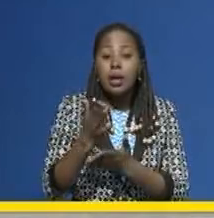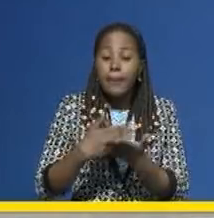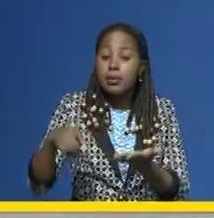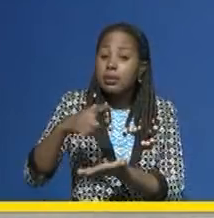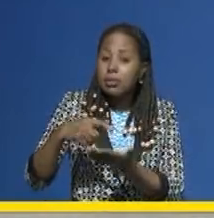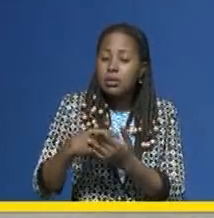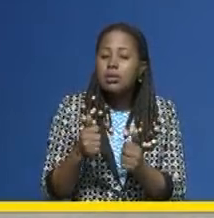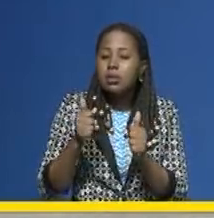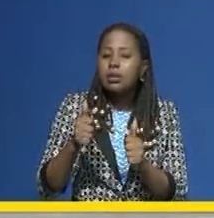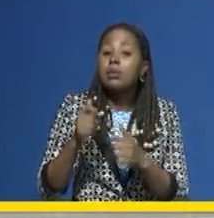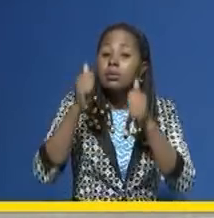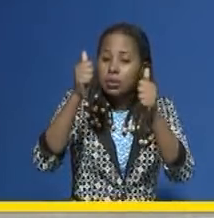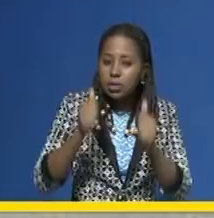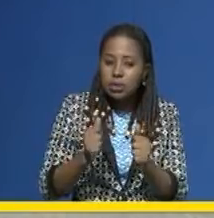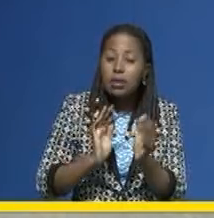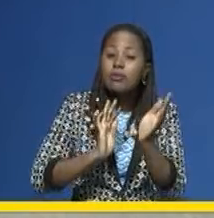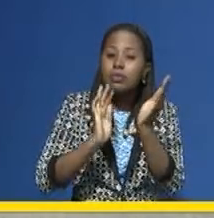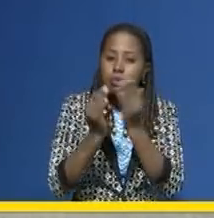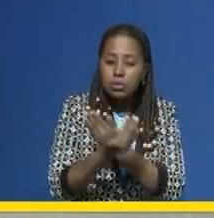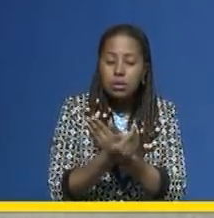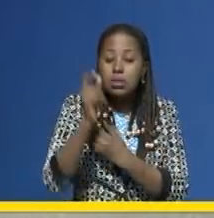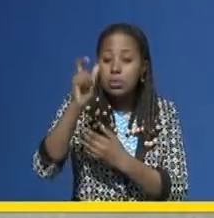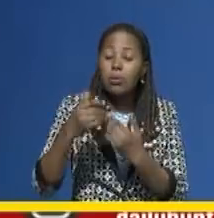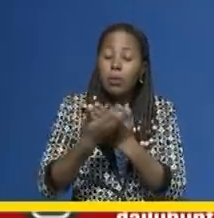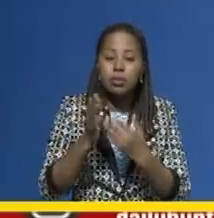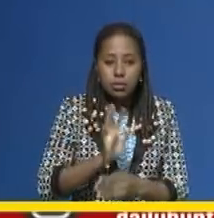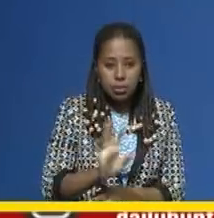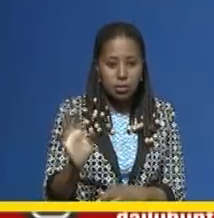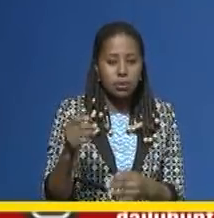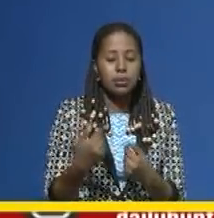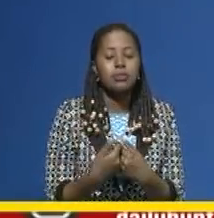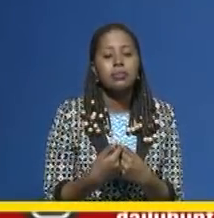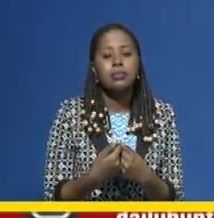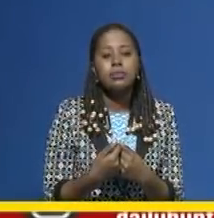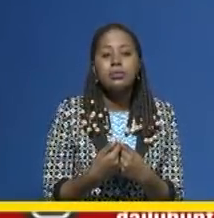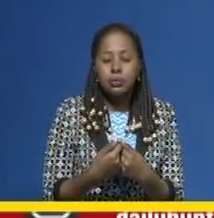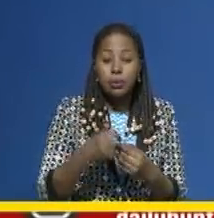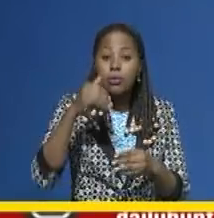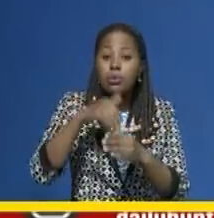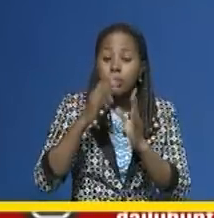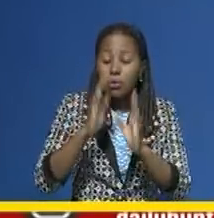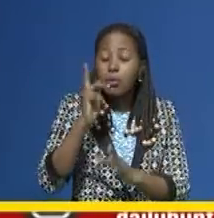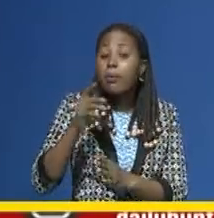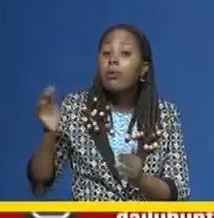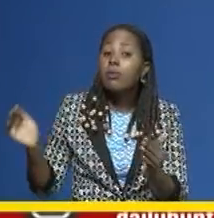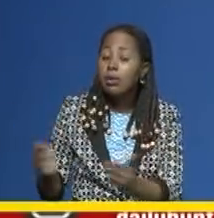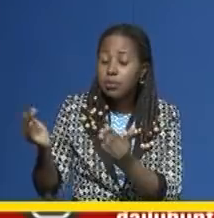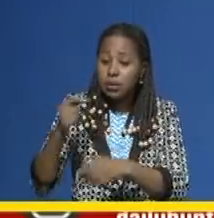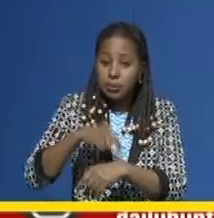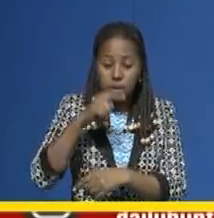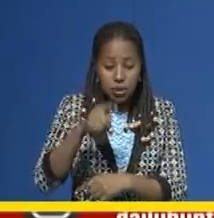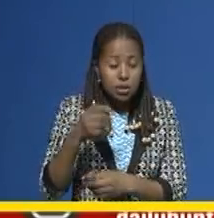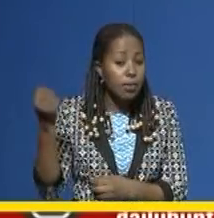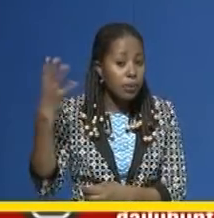miji ikitarajiwa kutangaza vizuizi kwa wananchi wake. Ujumbe mkuu unaohamasishwa kipindi hiki